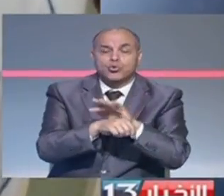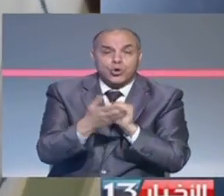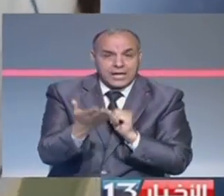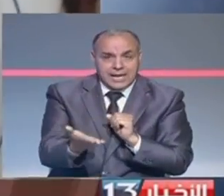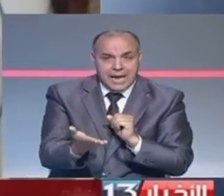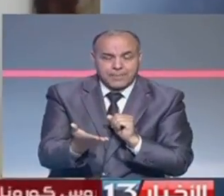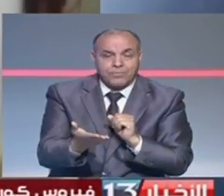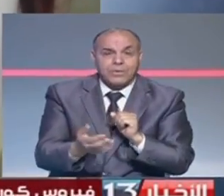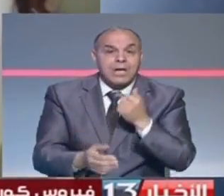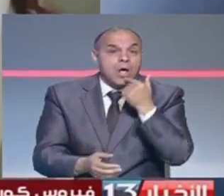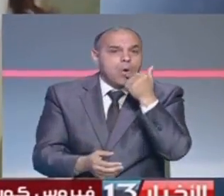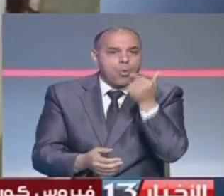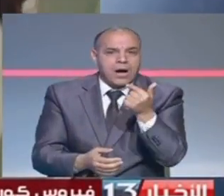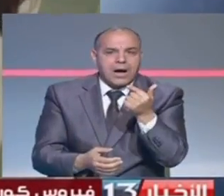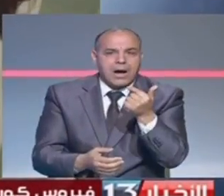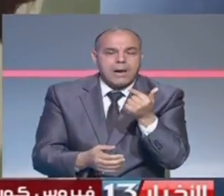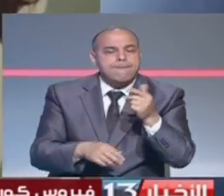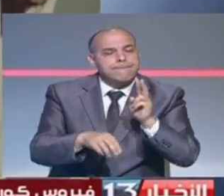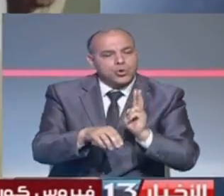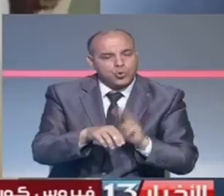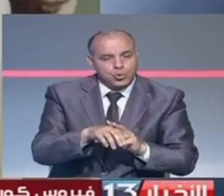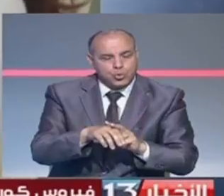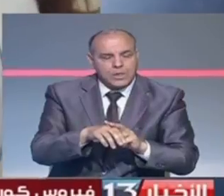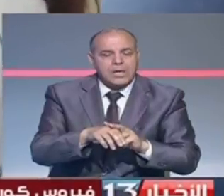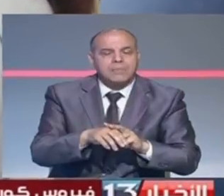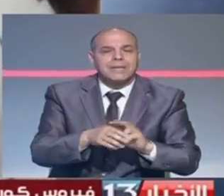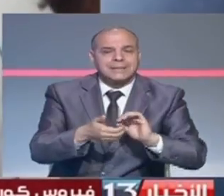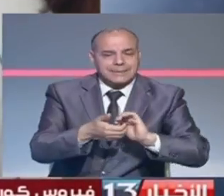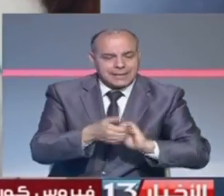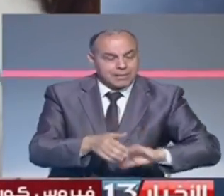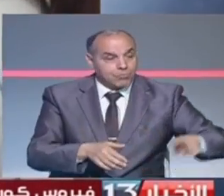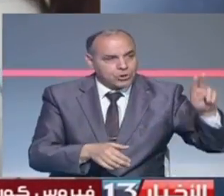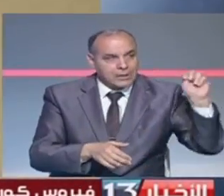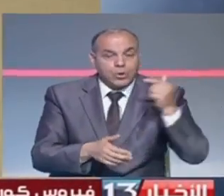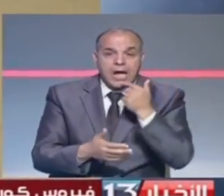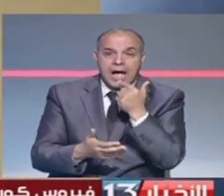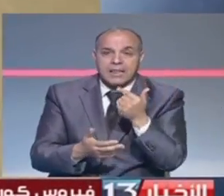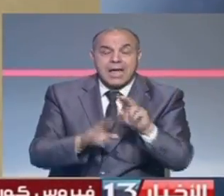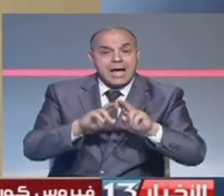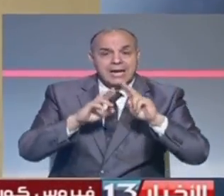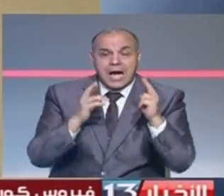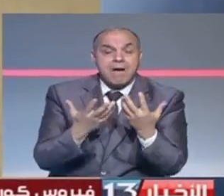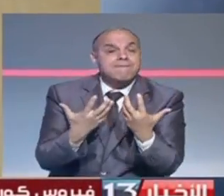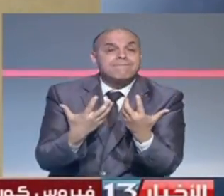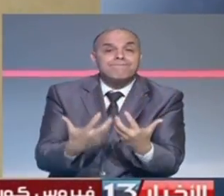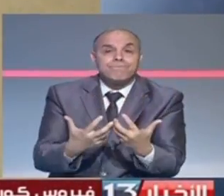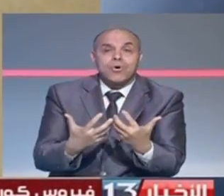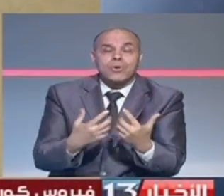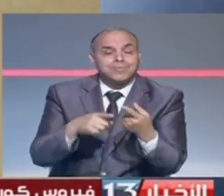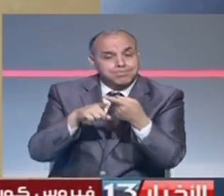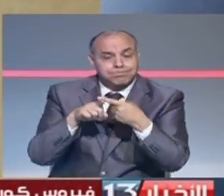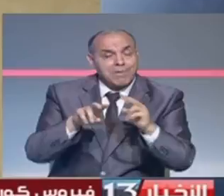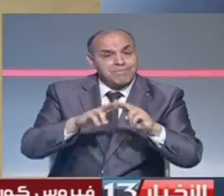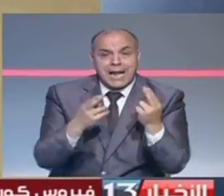المستجده وقال انطونيو جوتيريس الامين العام للامم المتحده ان العالم بحاجه الى تحالف